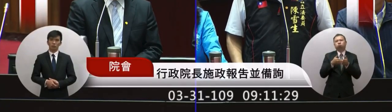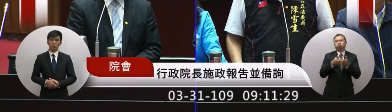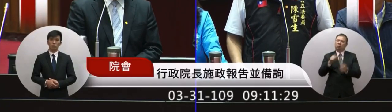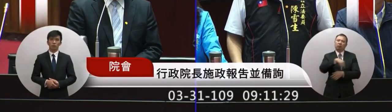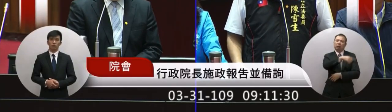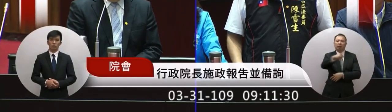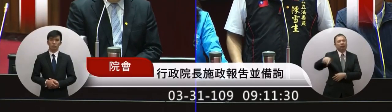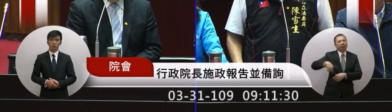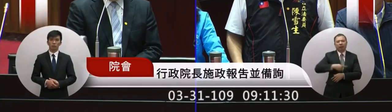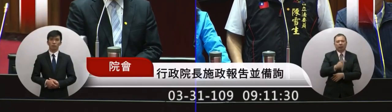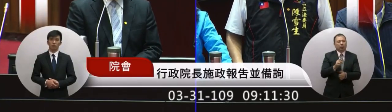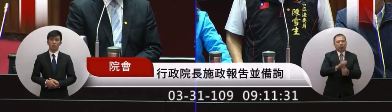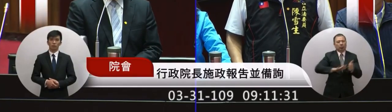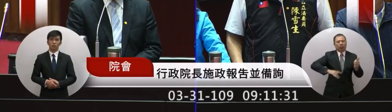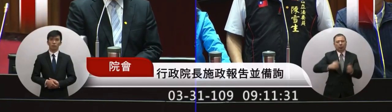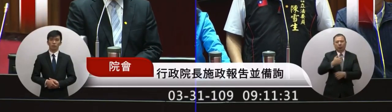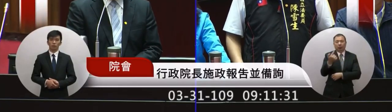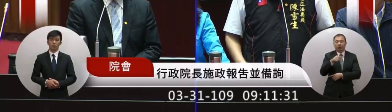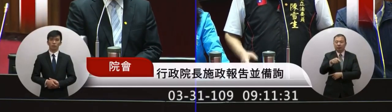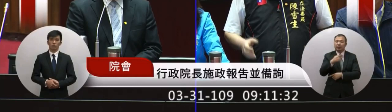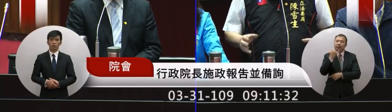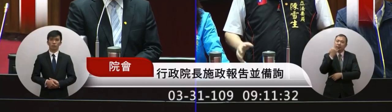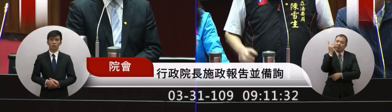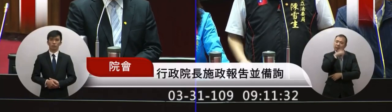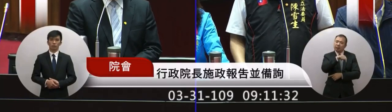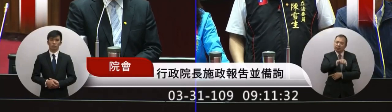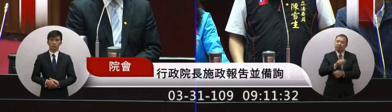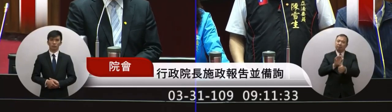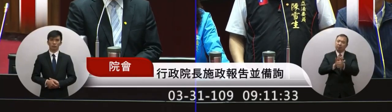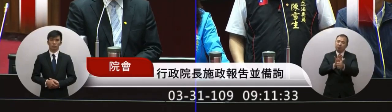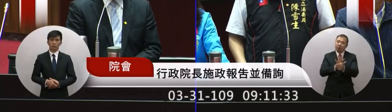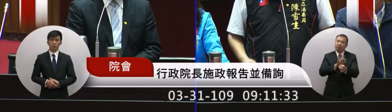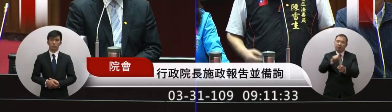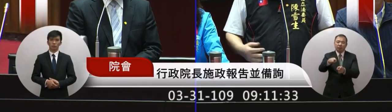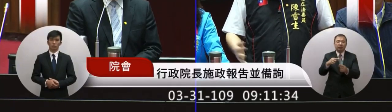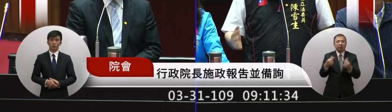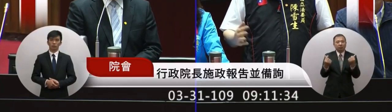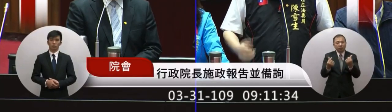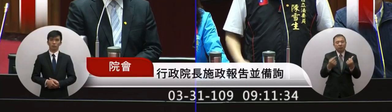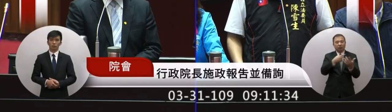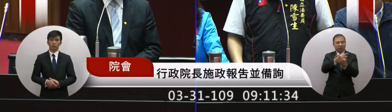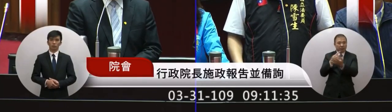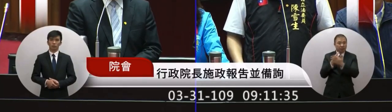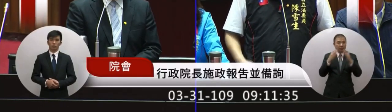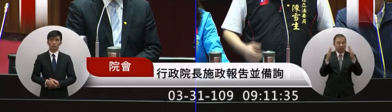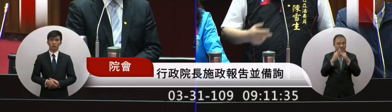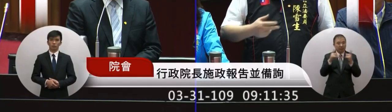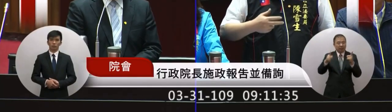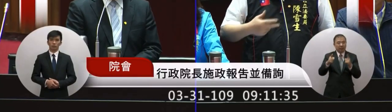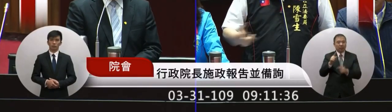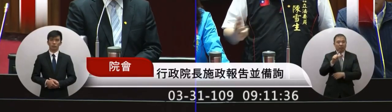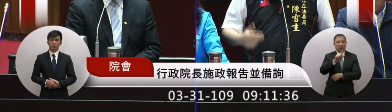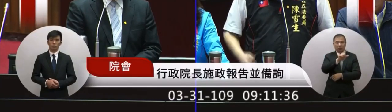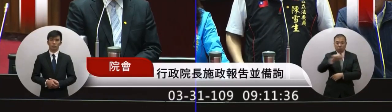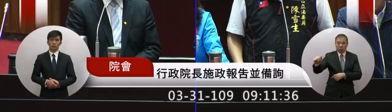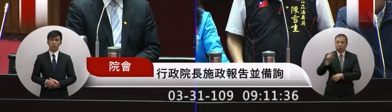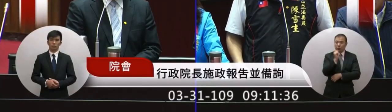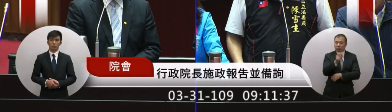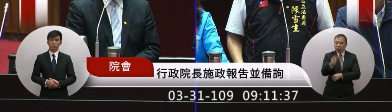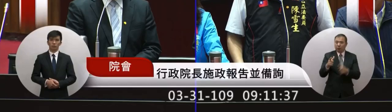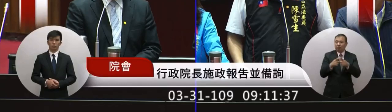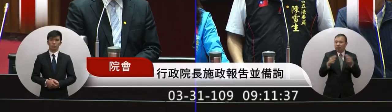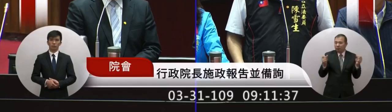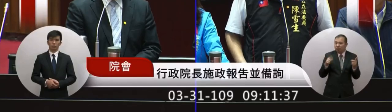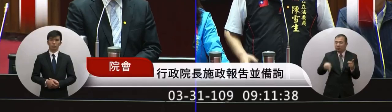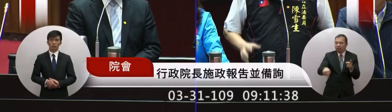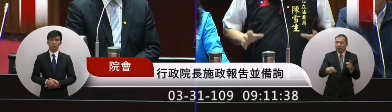常严重。院长有没有考虑说，对各家户啊，我们看发给购物券啊，或是给每一个公民发给